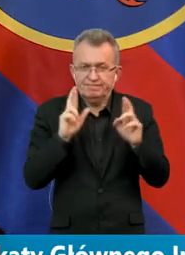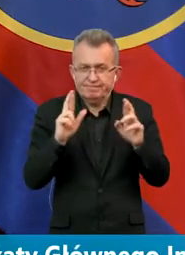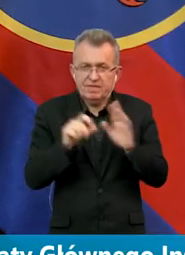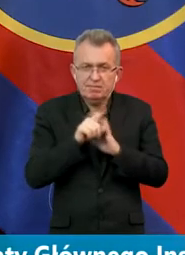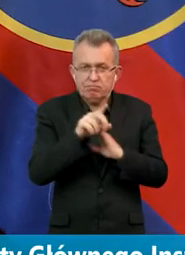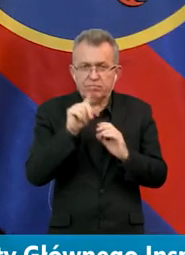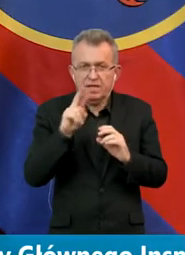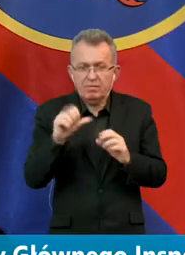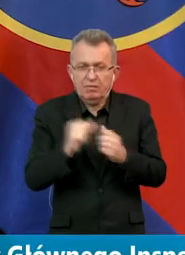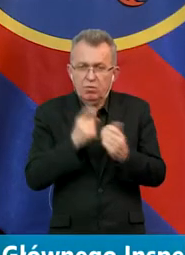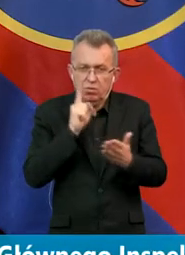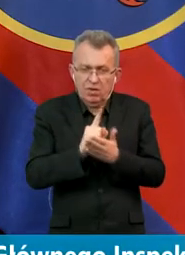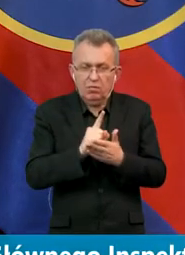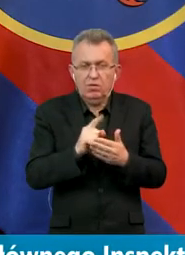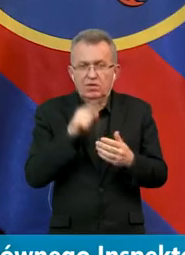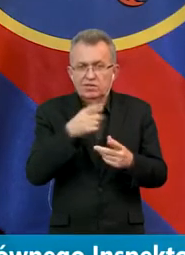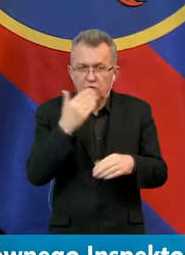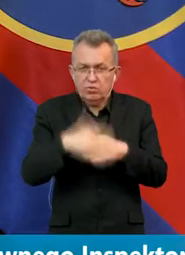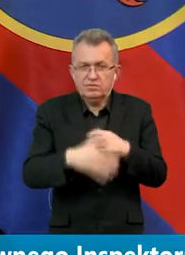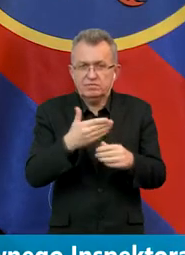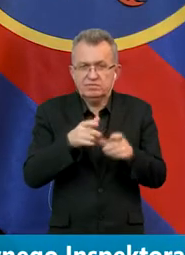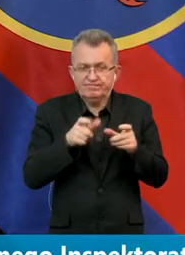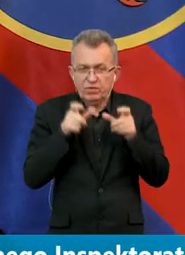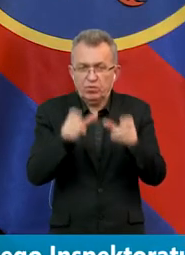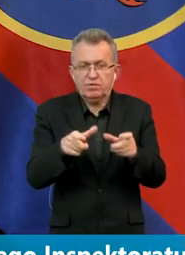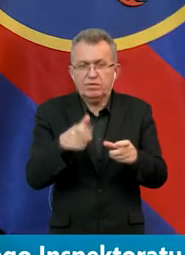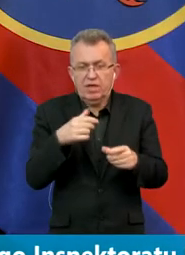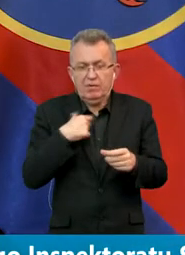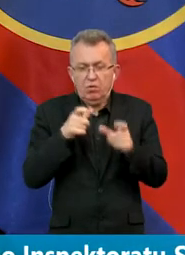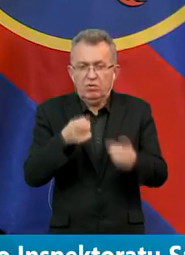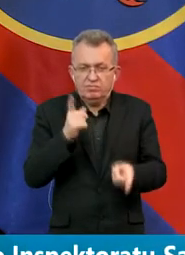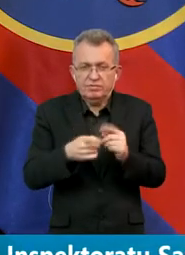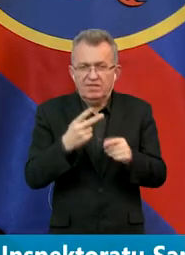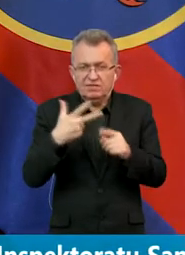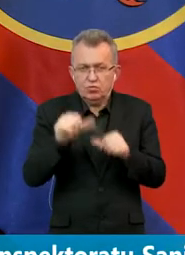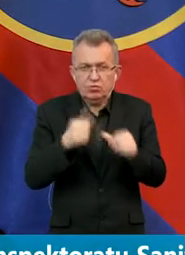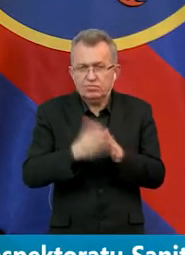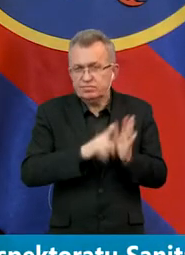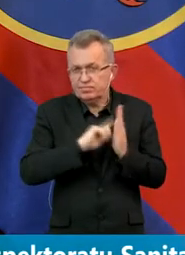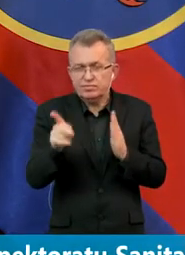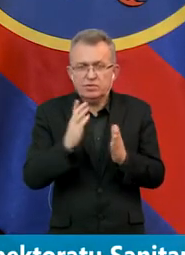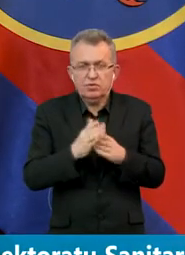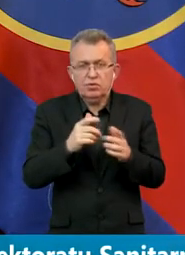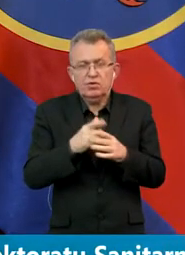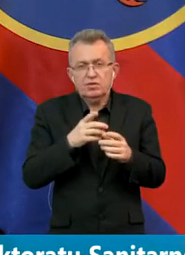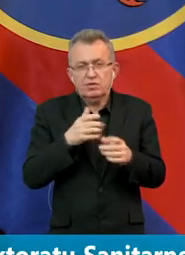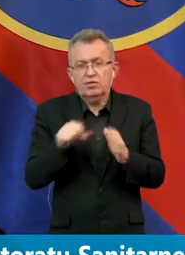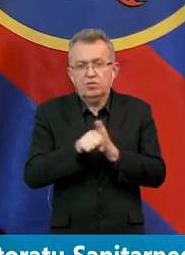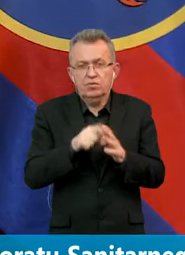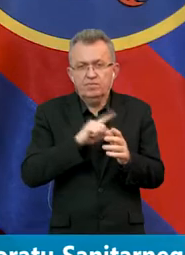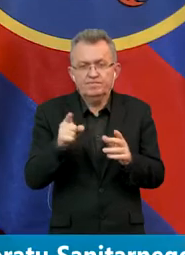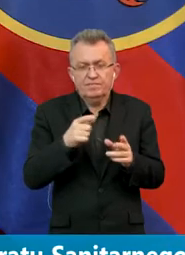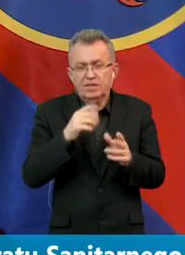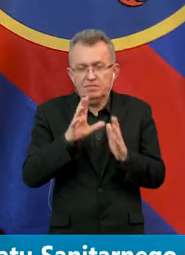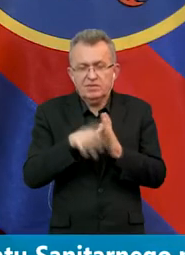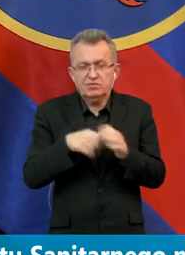PKP, aby się to udało, abyśmy mogli skończyć to zadanie w 2023 roku, aby ta kolej ruszyła. To będzie bardzo ważny element tego szkieletu komunikacji